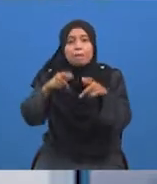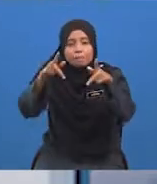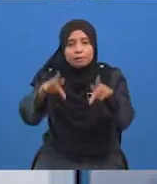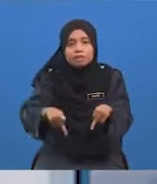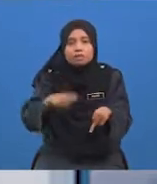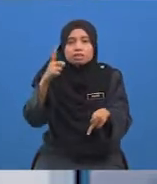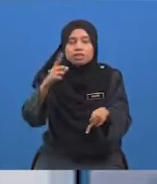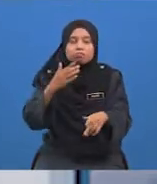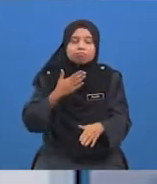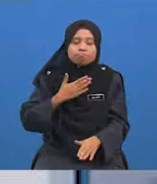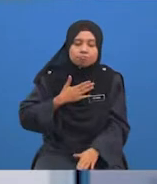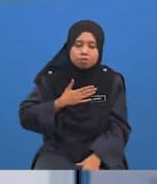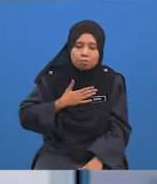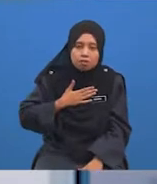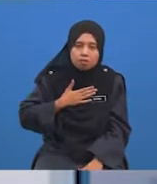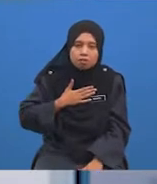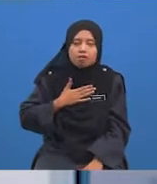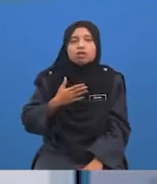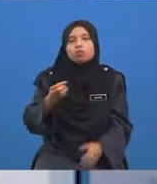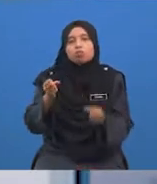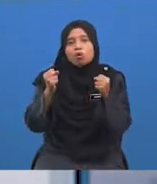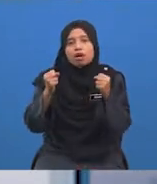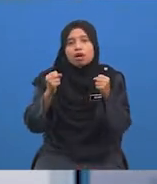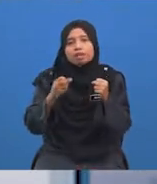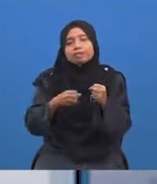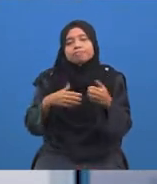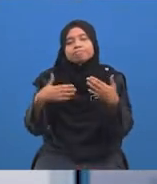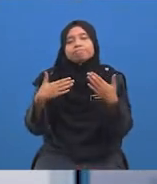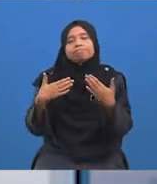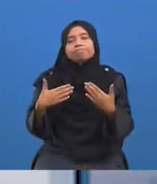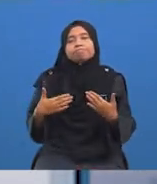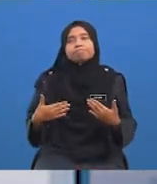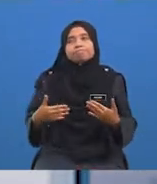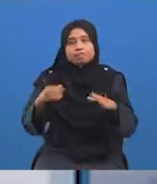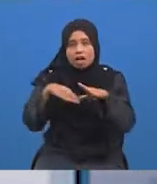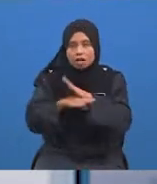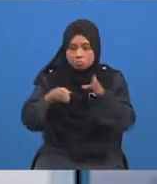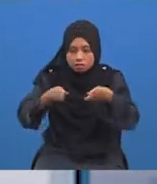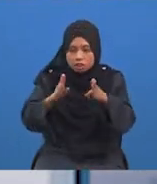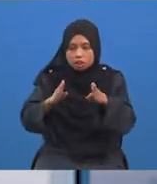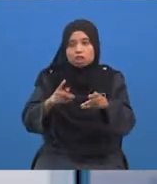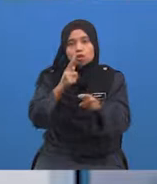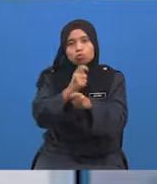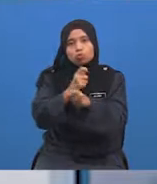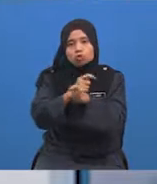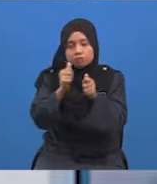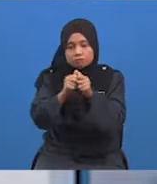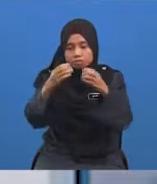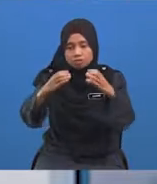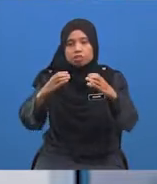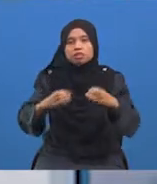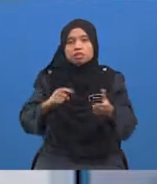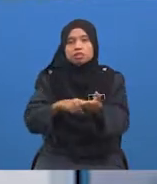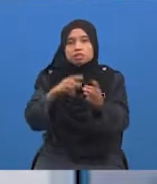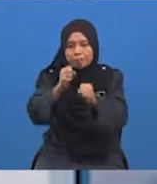selalu bersabar, tabah, tenang dan rileks dalam menjalankan tugas. Dengan cara ini dapat